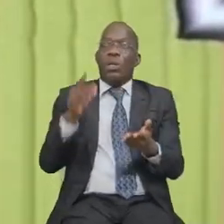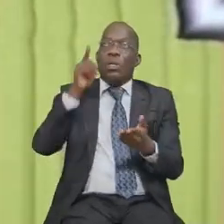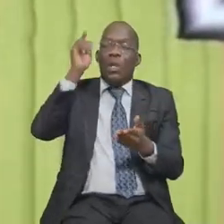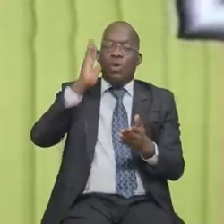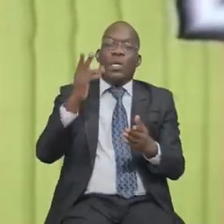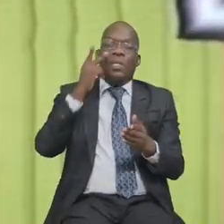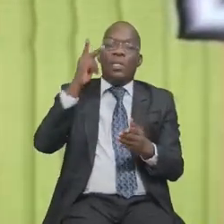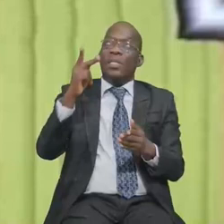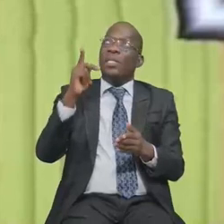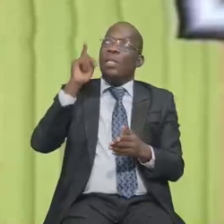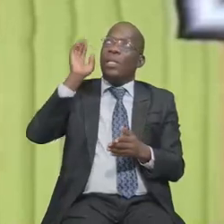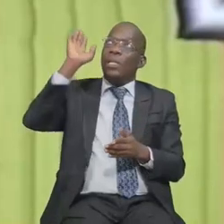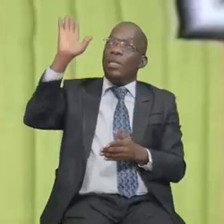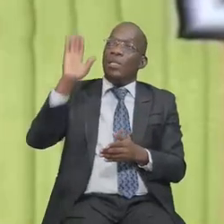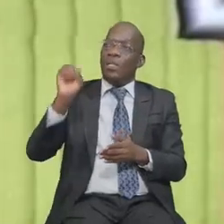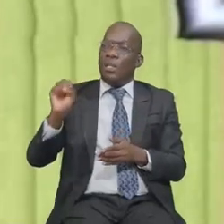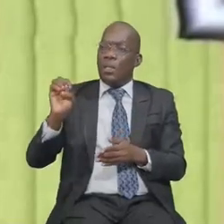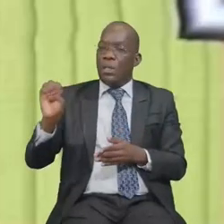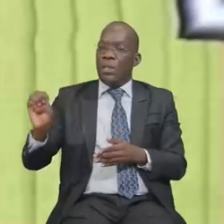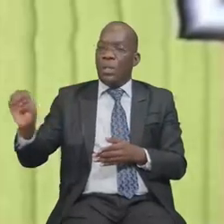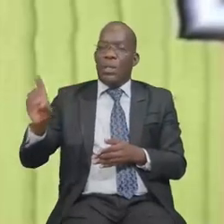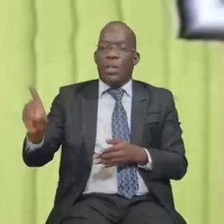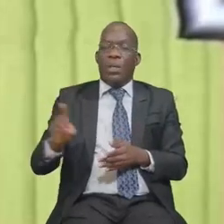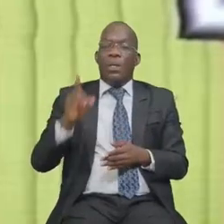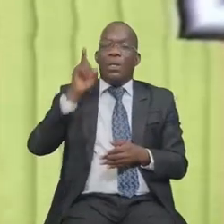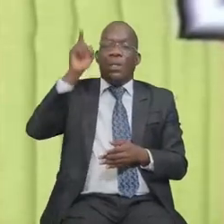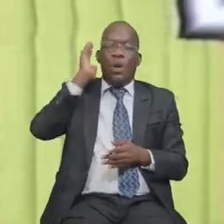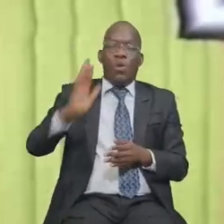prolongera ses jours.